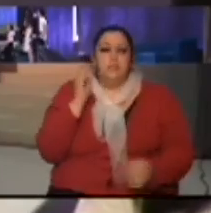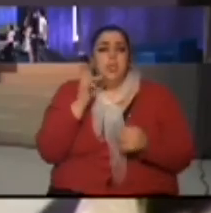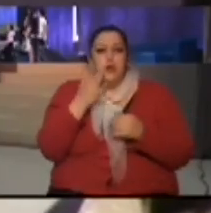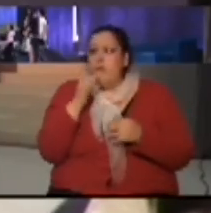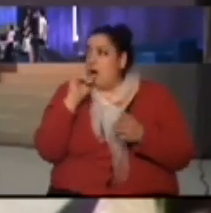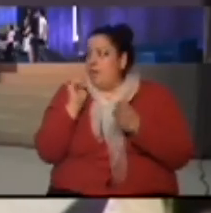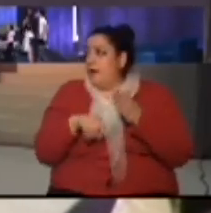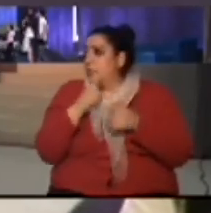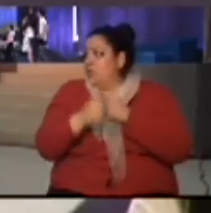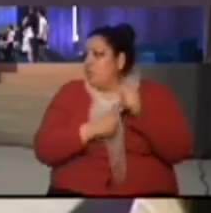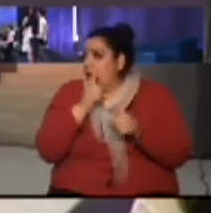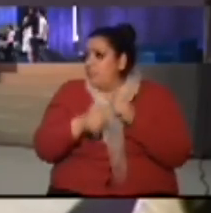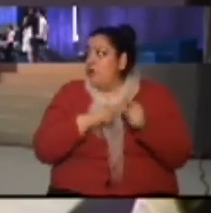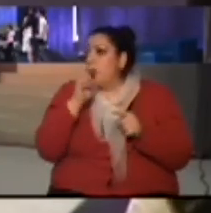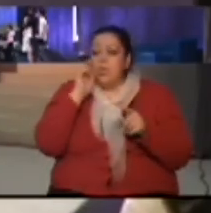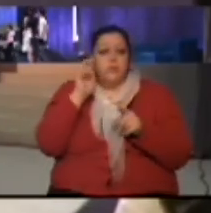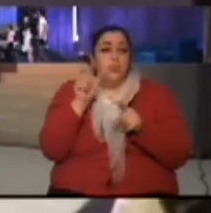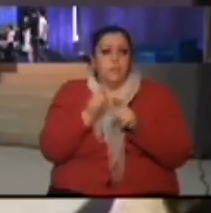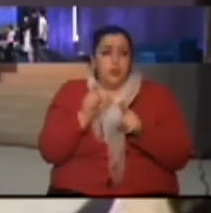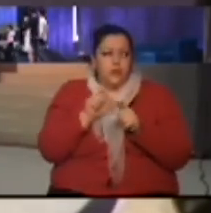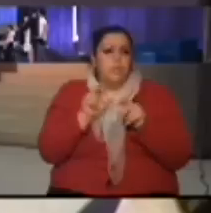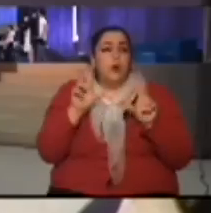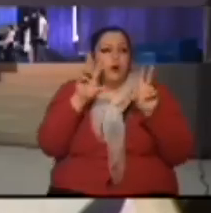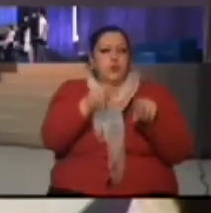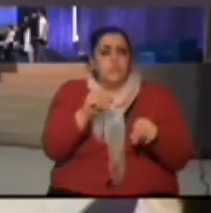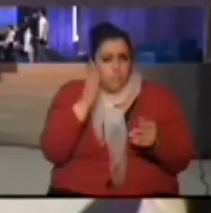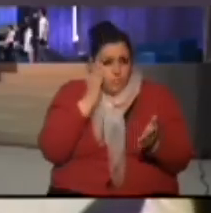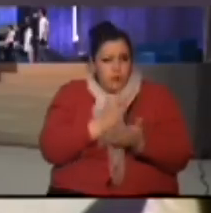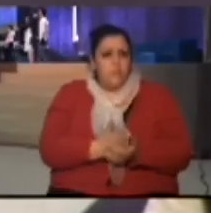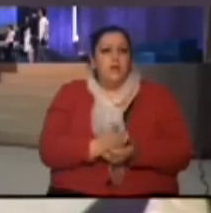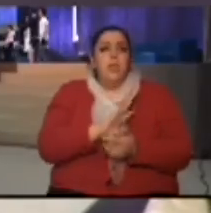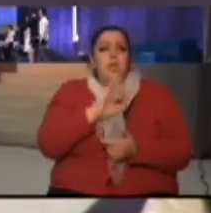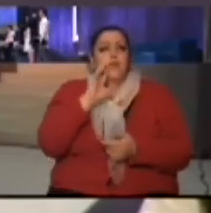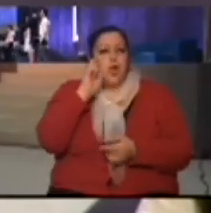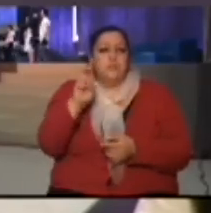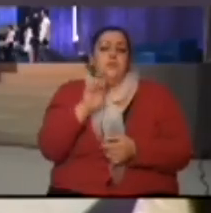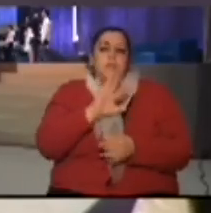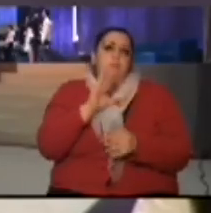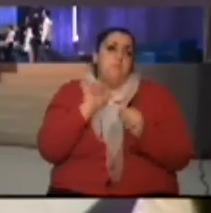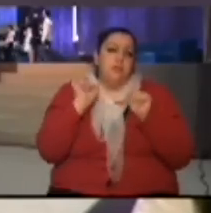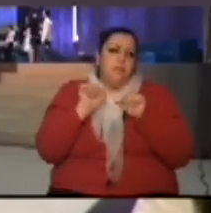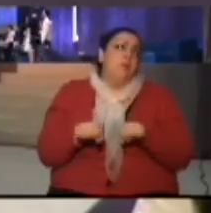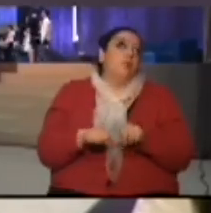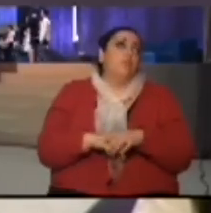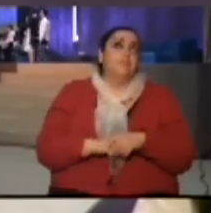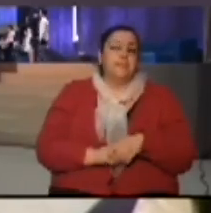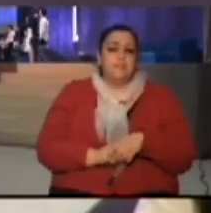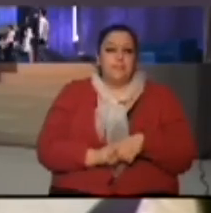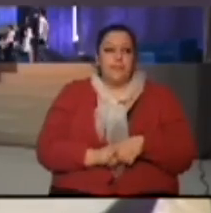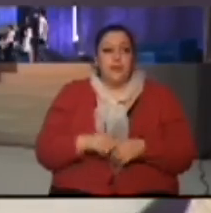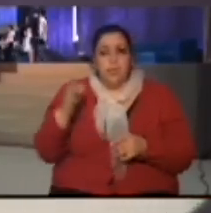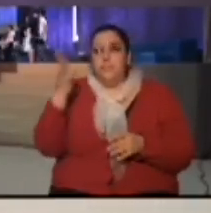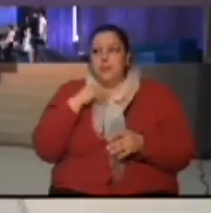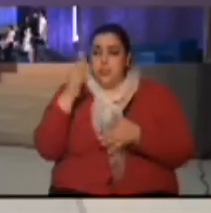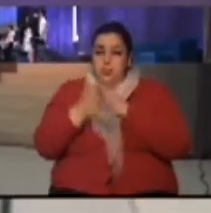դու Աստծուց ունես խոստումունքներ, նորից հիշում ես, որ Աստված քո ամենակարողը, հալելույա։ Սենես եկեք միասին